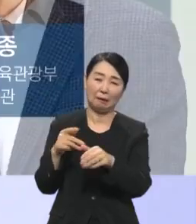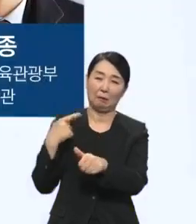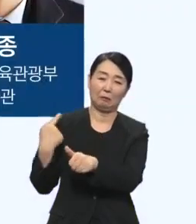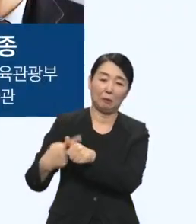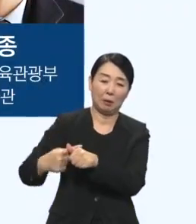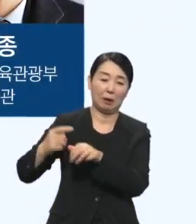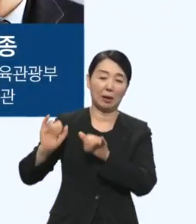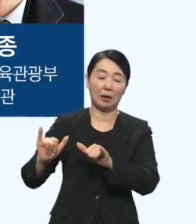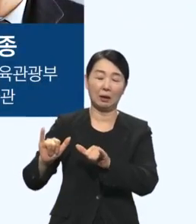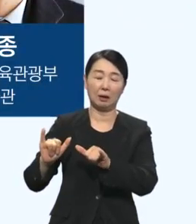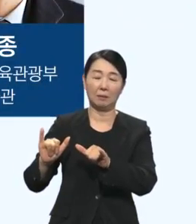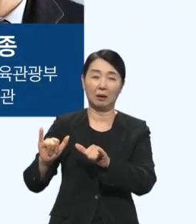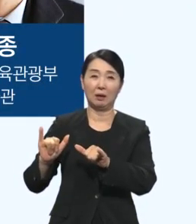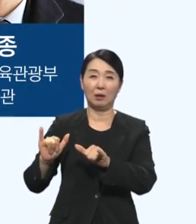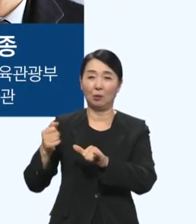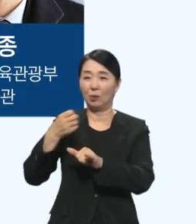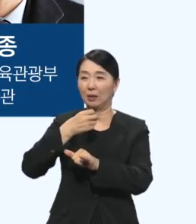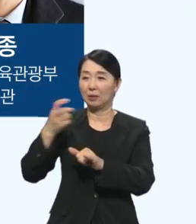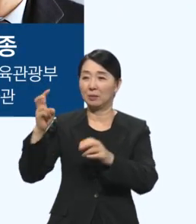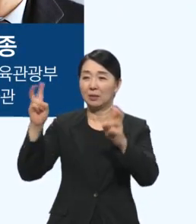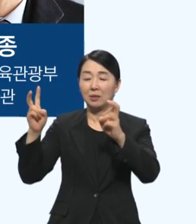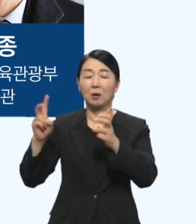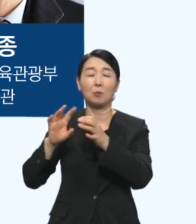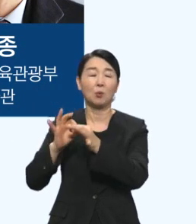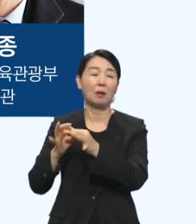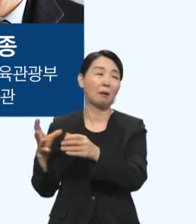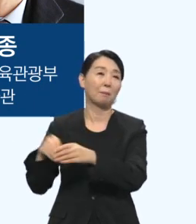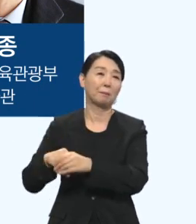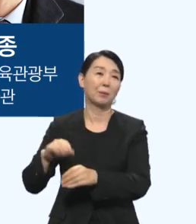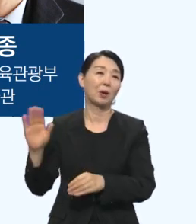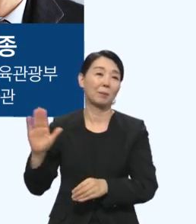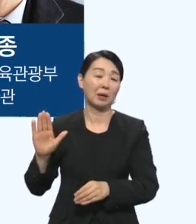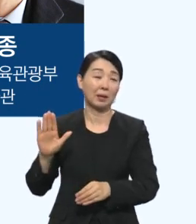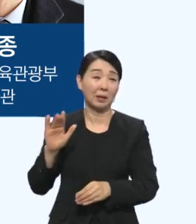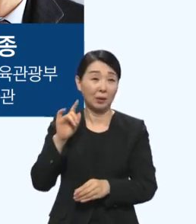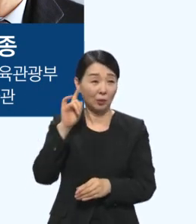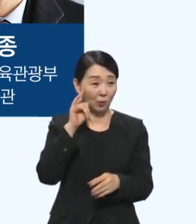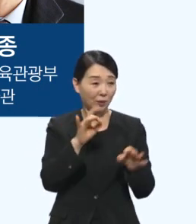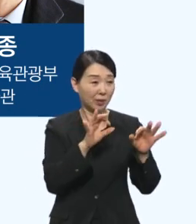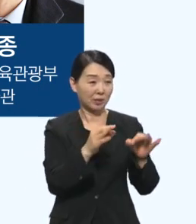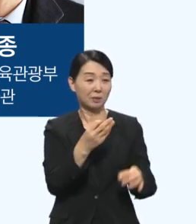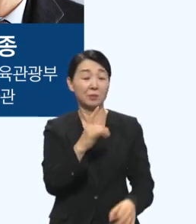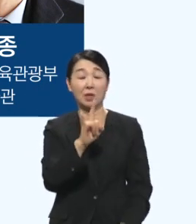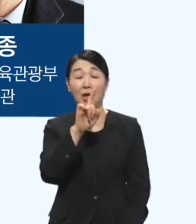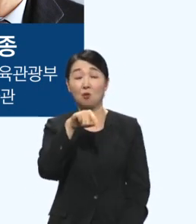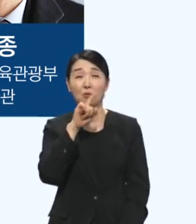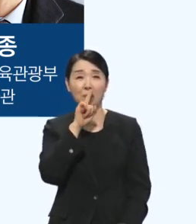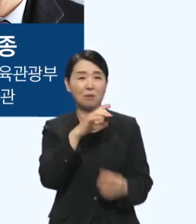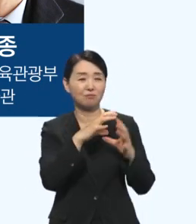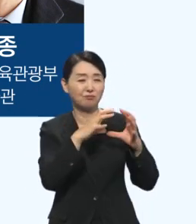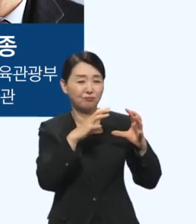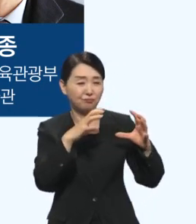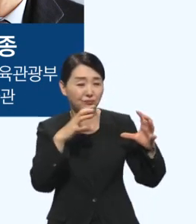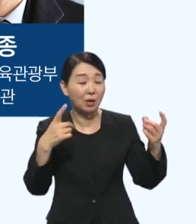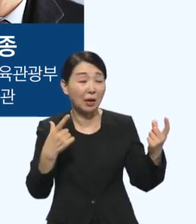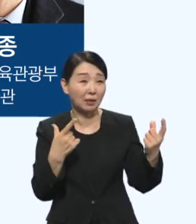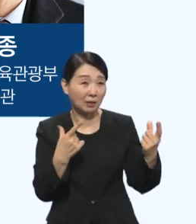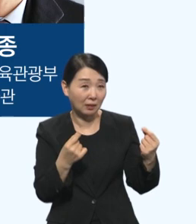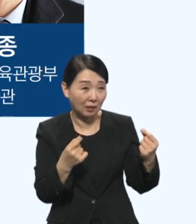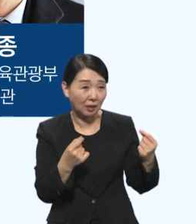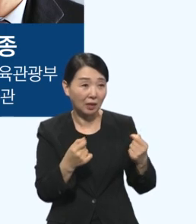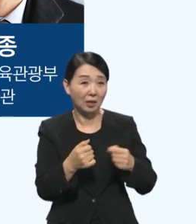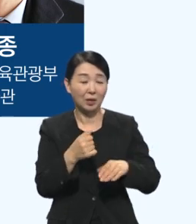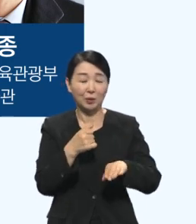거 끼울 필요가 있겠냐 이런 판단은 아니었을까 그러니까 이제 김태우 전 구청장이 논란이 될 거 같으니까 약간의 발란스를 맞추기